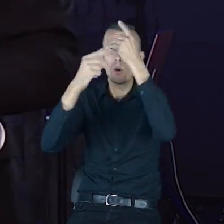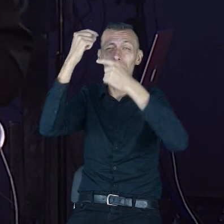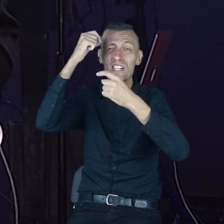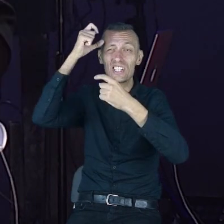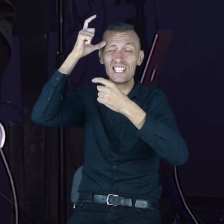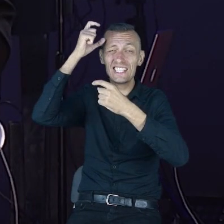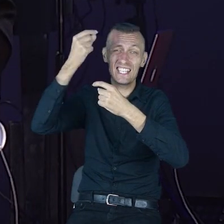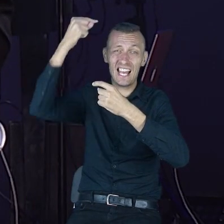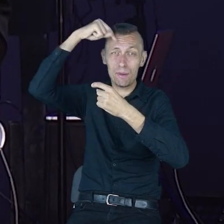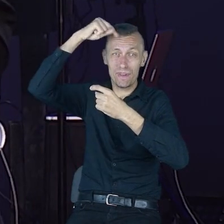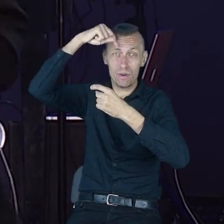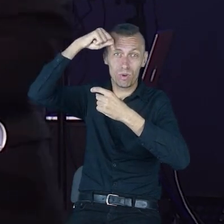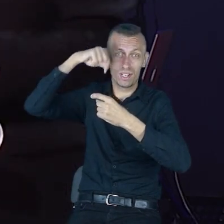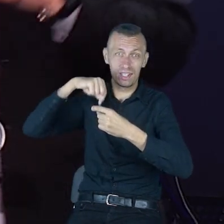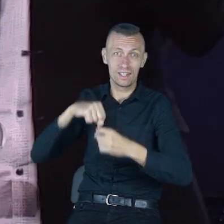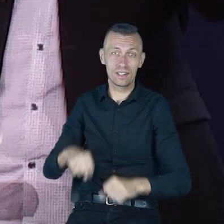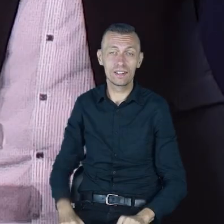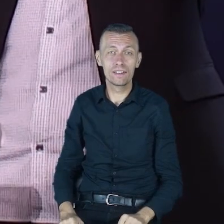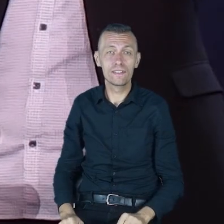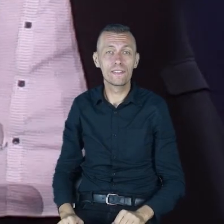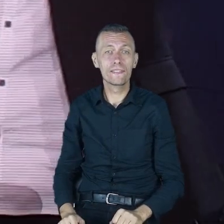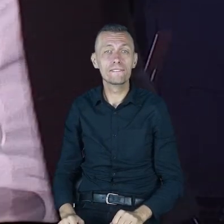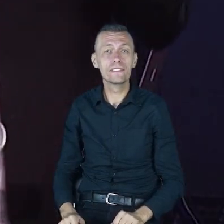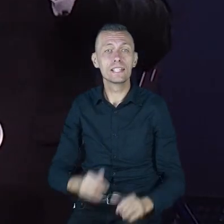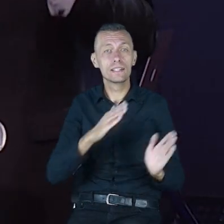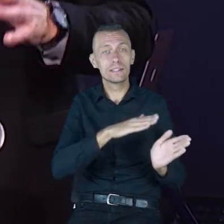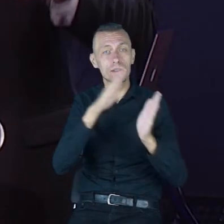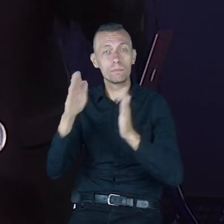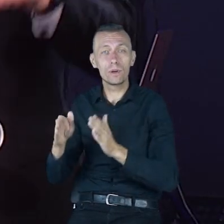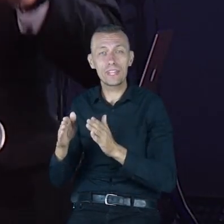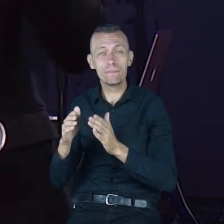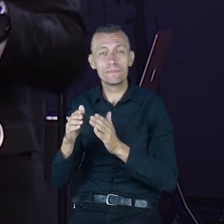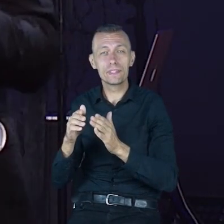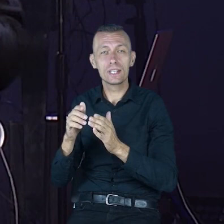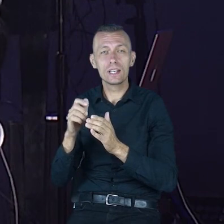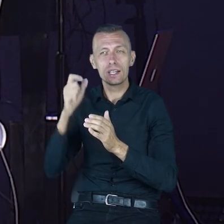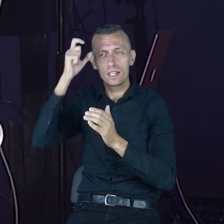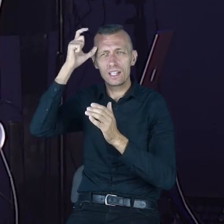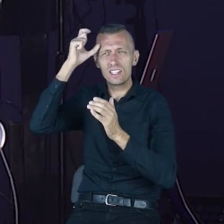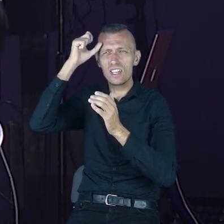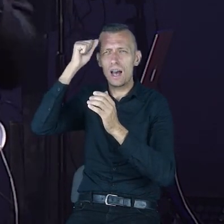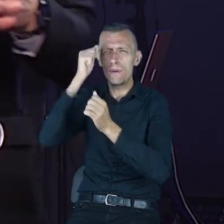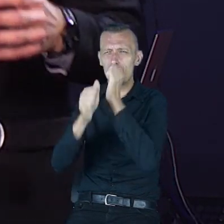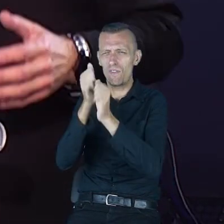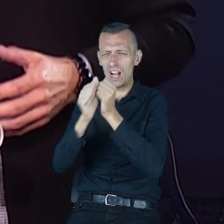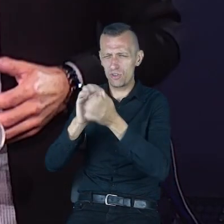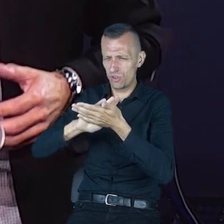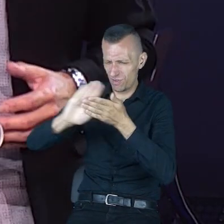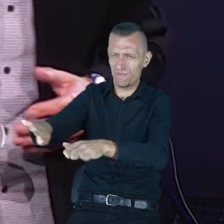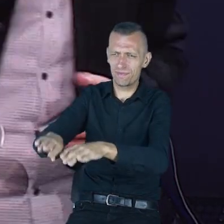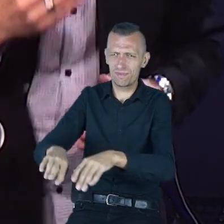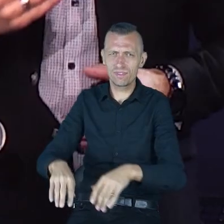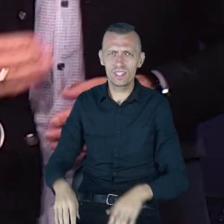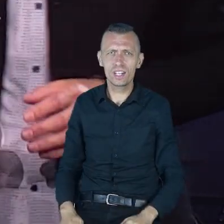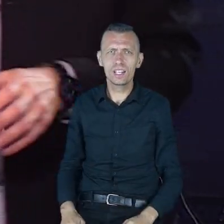się poddać. Gdy już to zrobisz, przeciwstaw się diabłu przez to, że stajesz w miejscu swego powołania, tego,